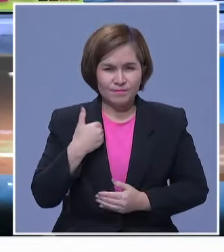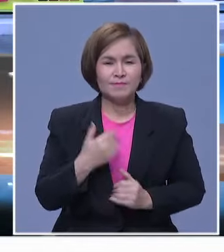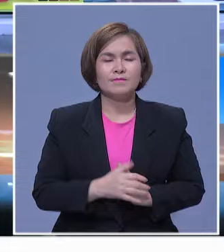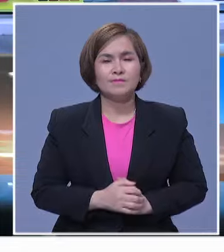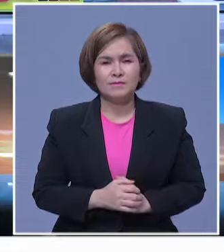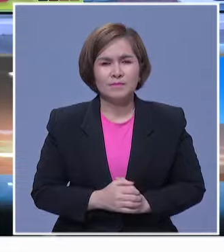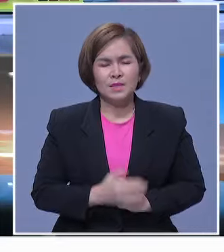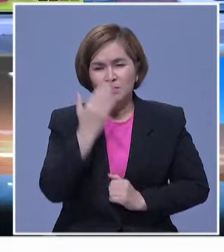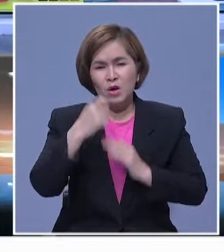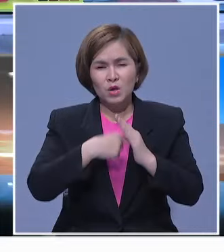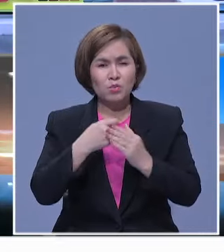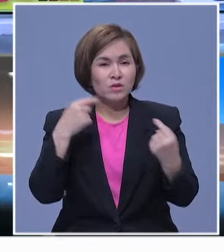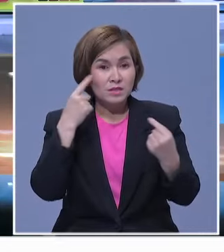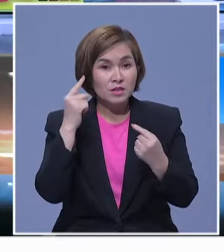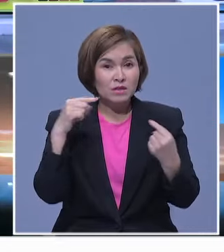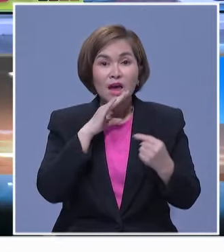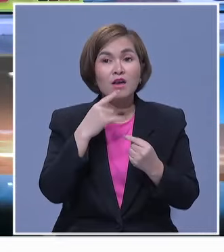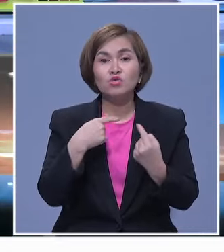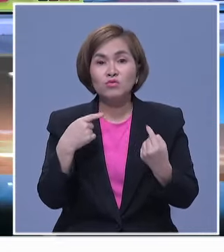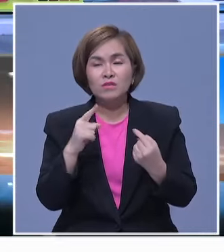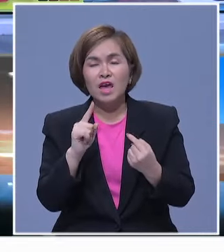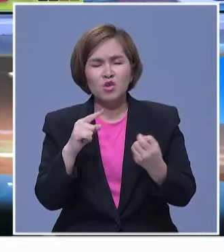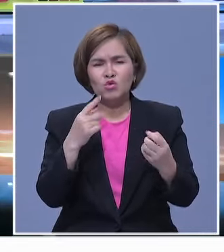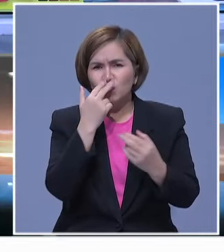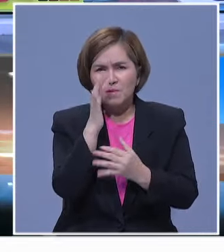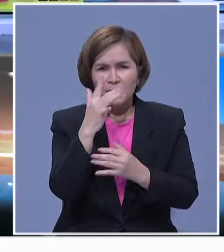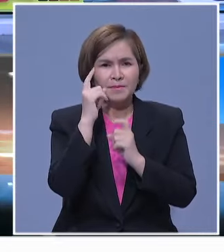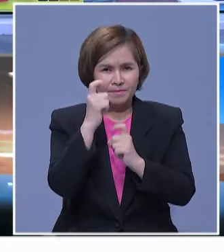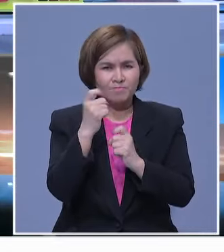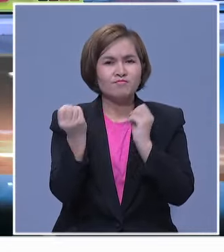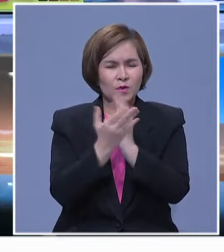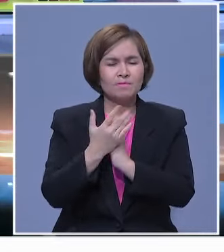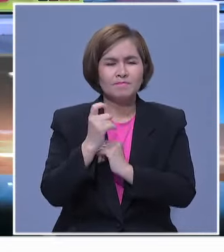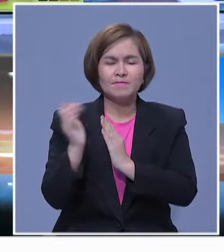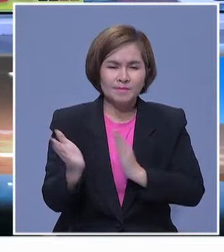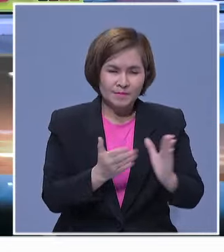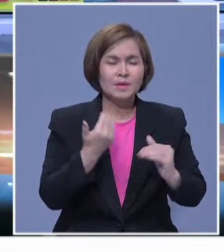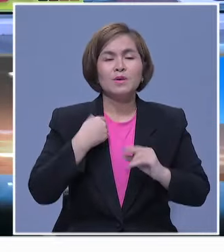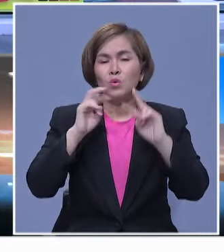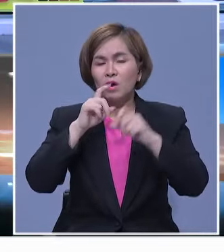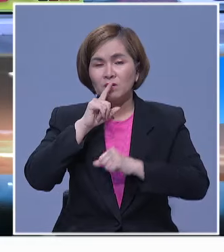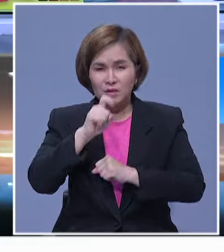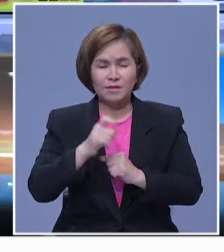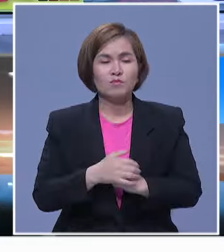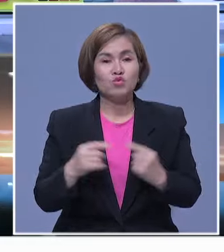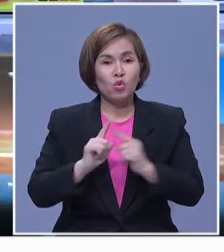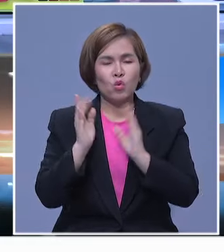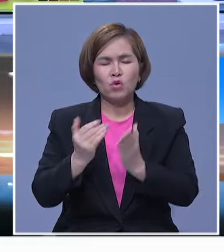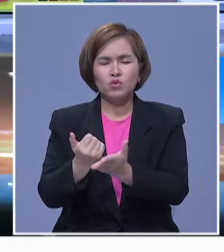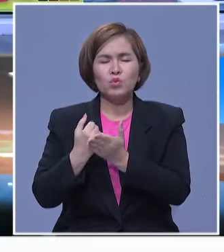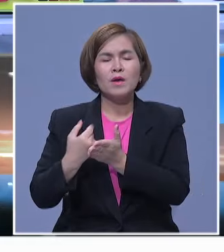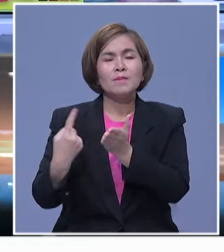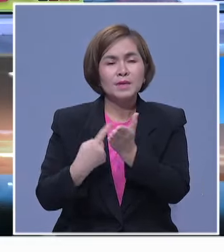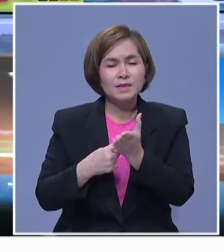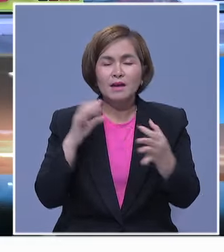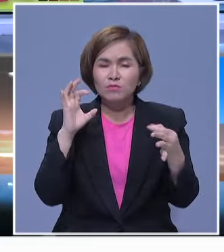ให้เพราะว่ามองว่าเป็นอีกหนึ่งแผลที่ไม่สามารถจะพลาดได ้ ทีนี้ประเด็นได้คุยกับคุณไพศาลเหมือนกันคือเรื่องของการตั้งกุญซือของนายกอิงเมื่อวาน